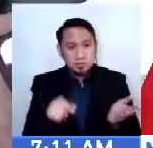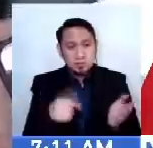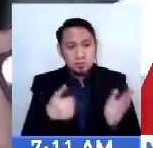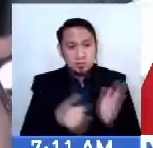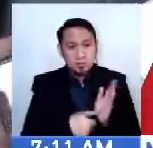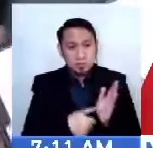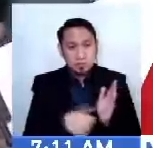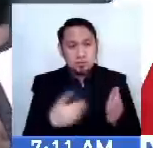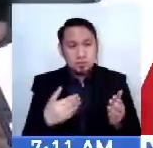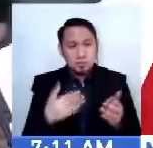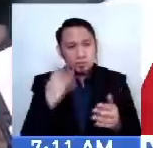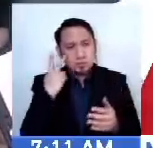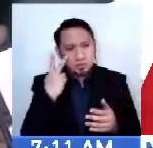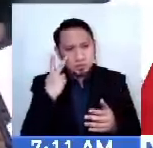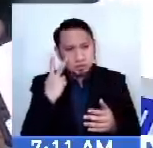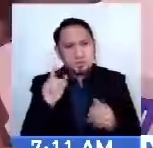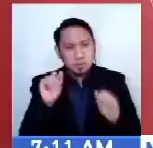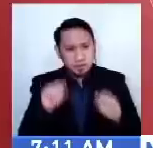bansa.